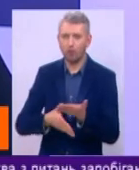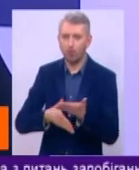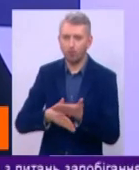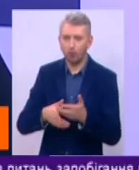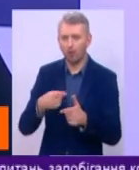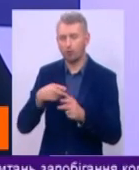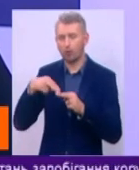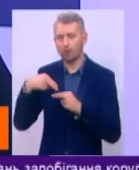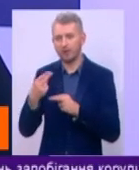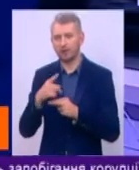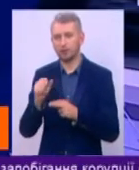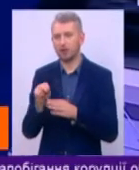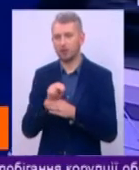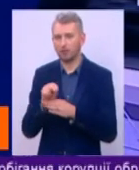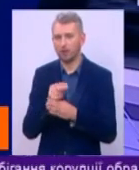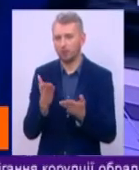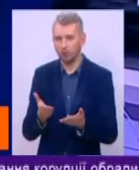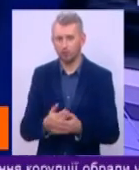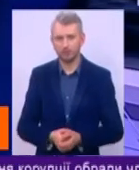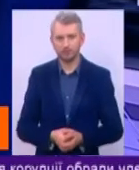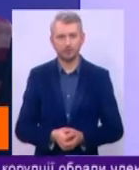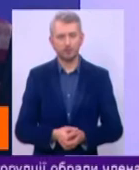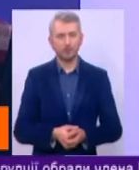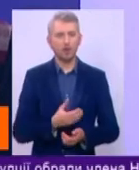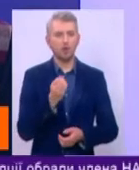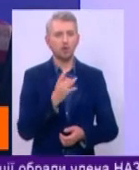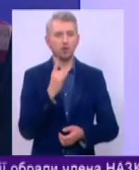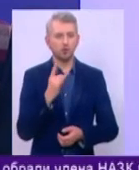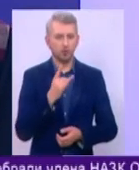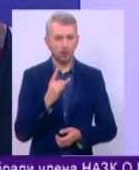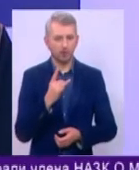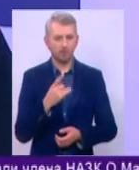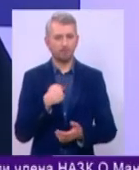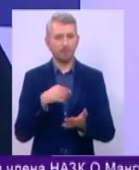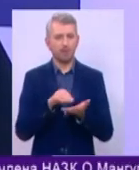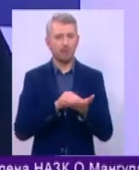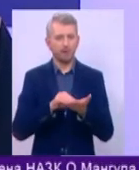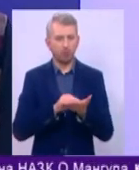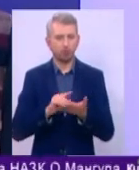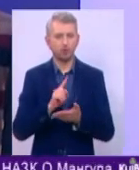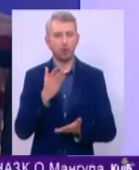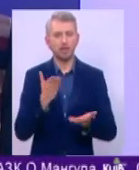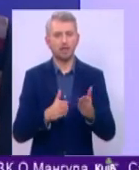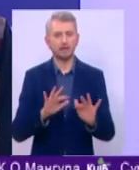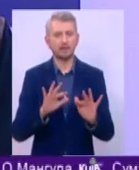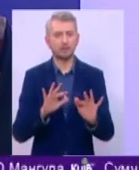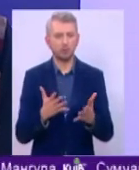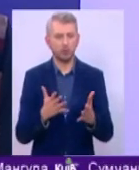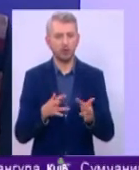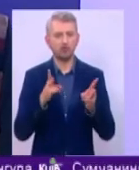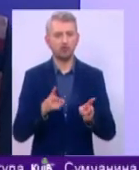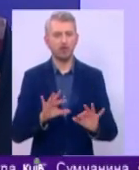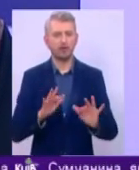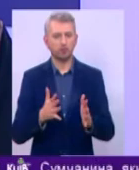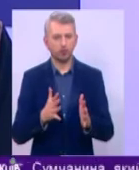або компенсацію за лікування. Прошу, будь ласка, пані Галина. Значить, ще раз я повторюсь, що якщо случай, нещасний